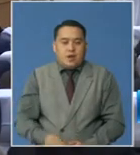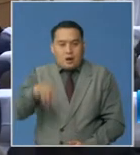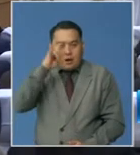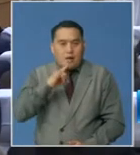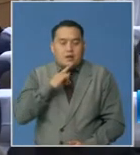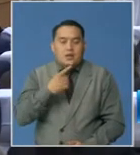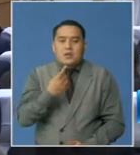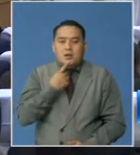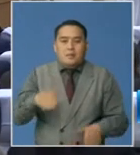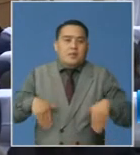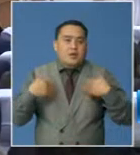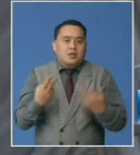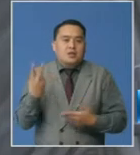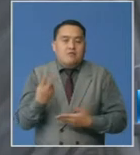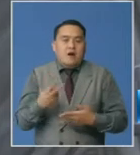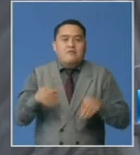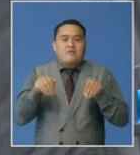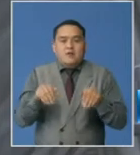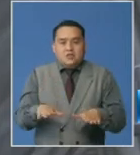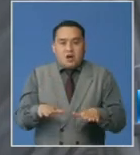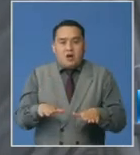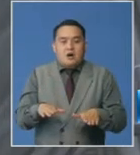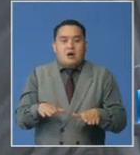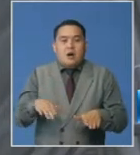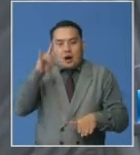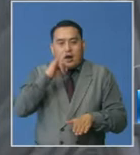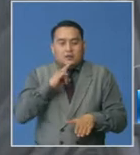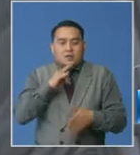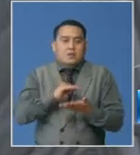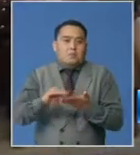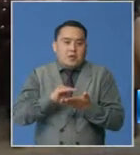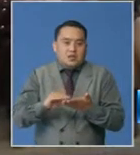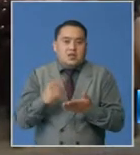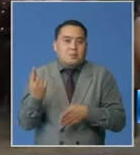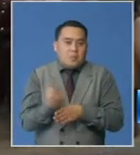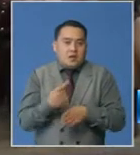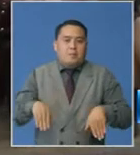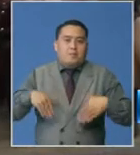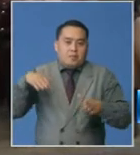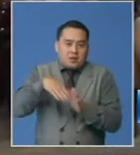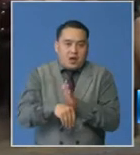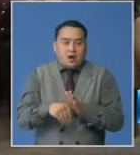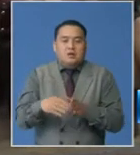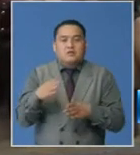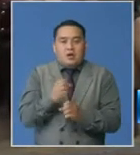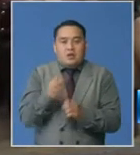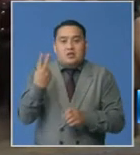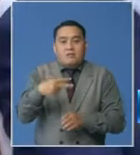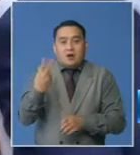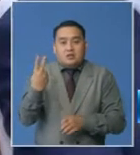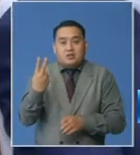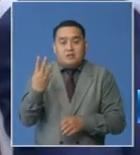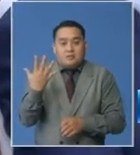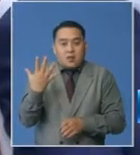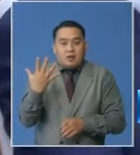Казахстанские языковеды представили два варианта латинского алфавита для казахской письменности. Если в первом предлагается сокращение букв до 25